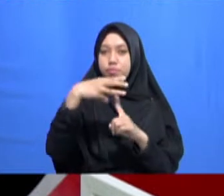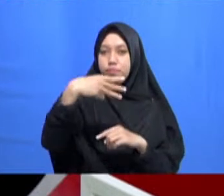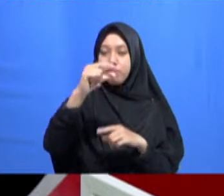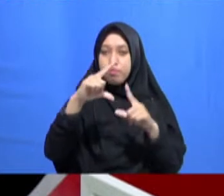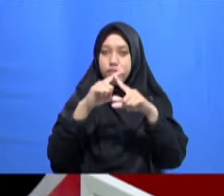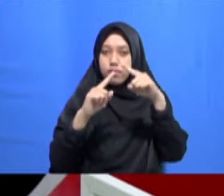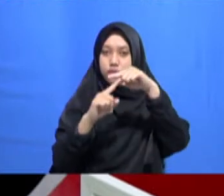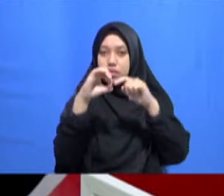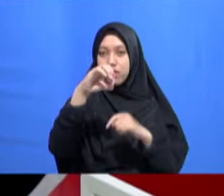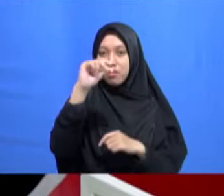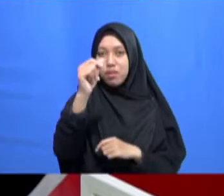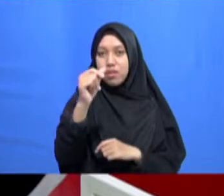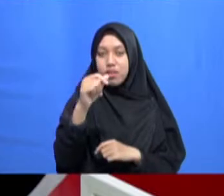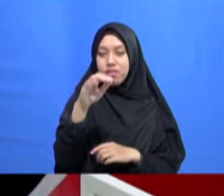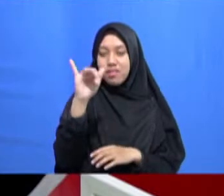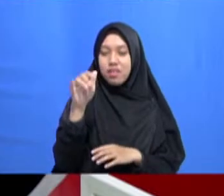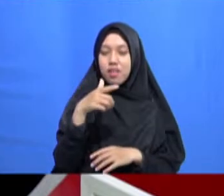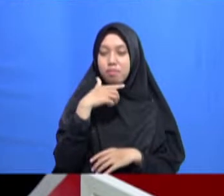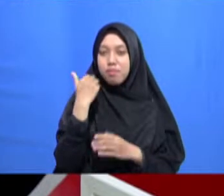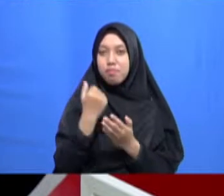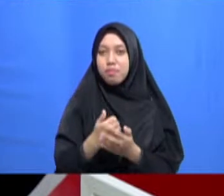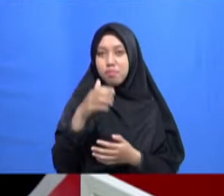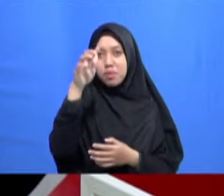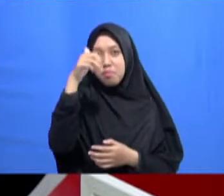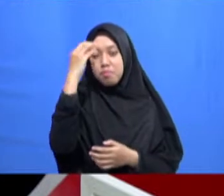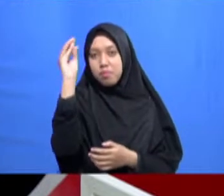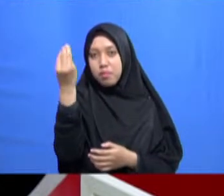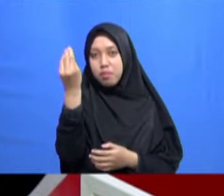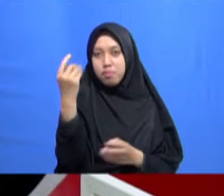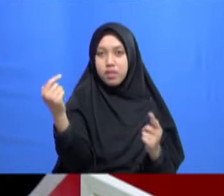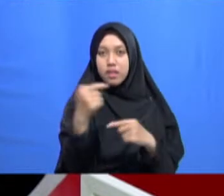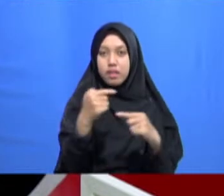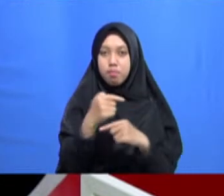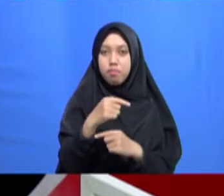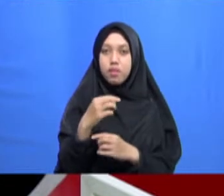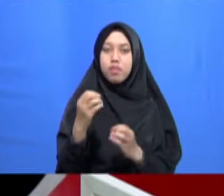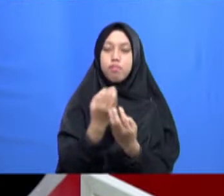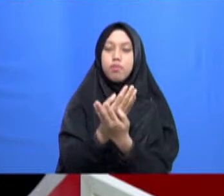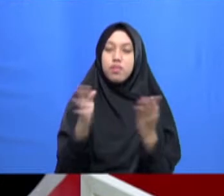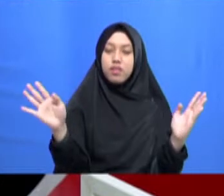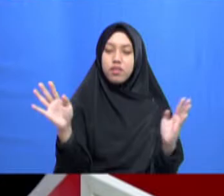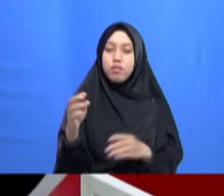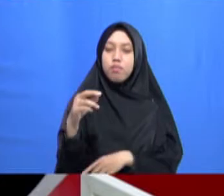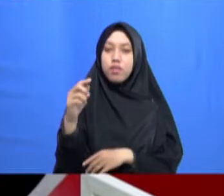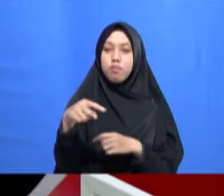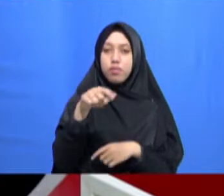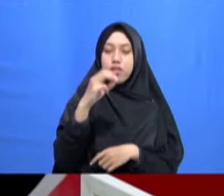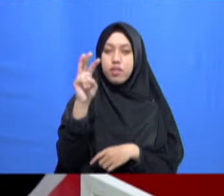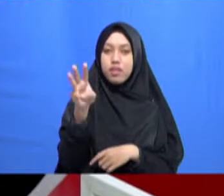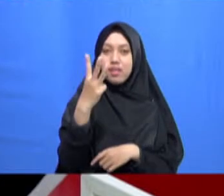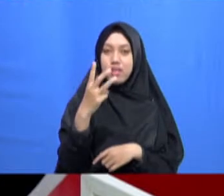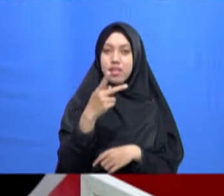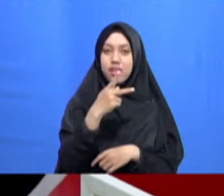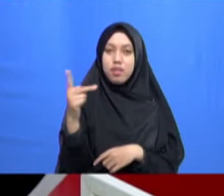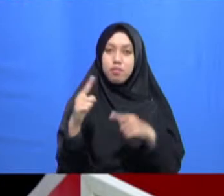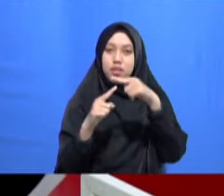moderator akan memimpin jalannya debat publik terbuka untuk putaran ketiga di Kabupaten Tojo Una-Una pada hari ini. Kami akan